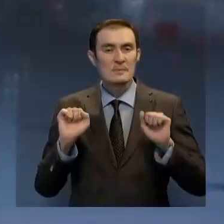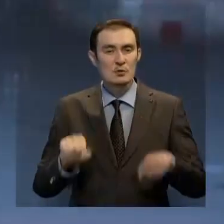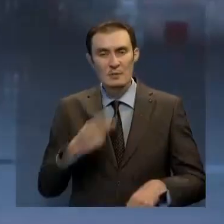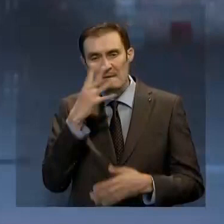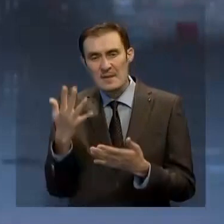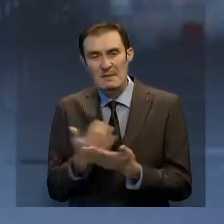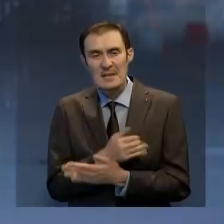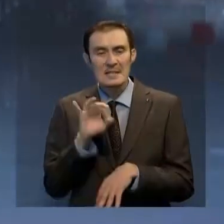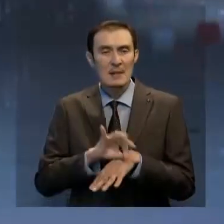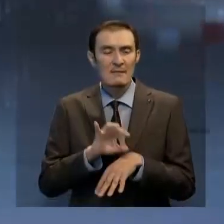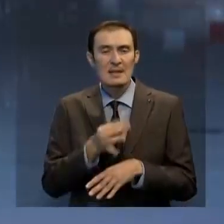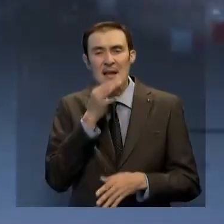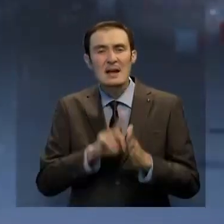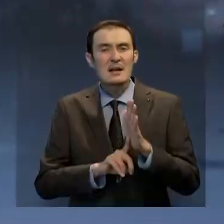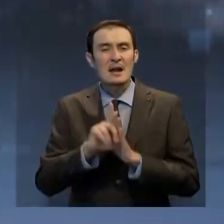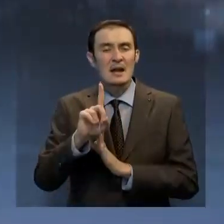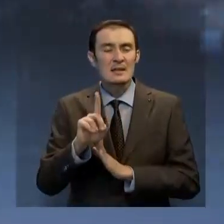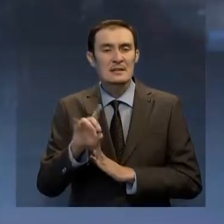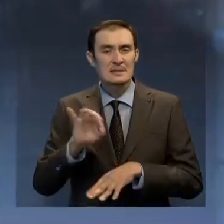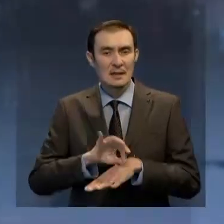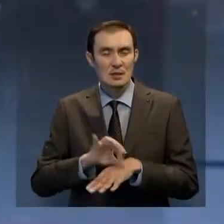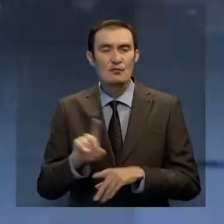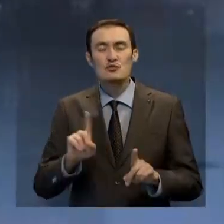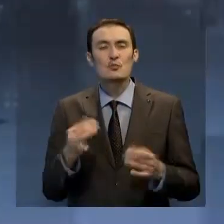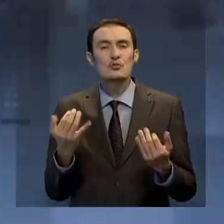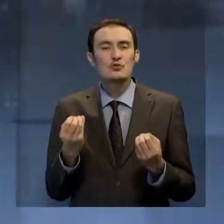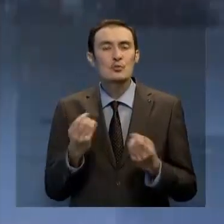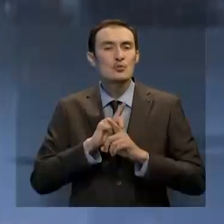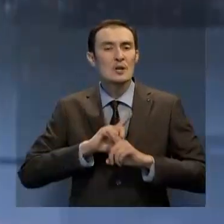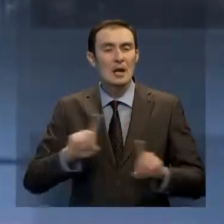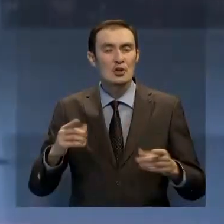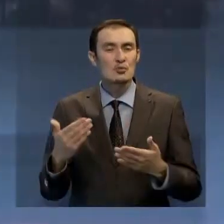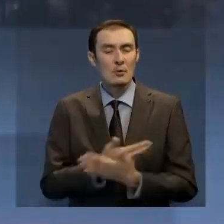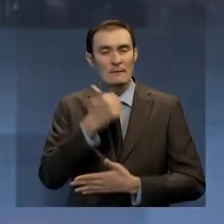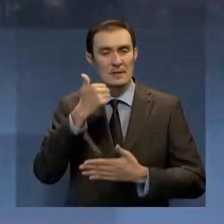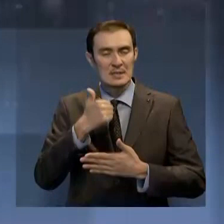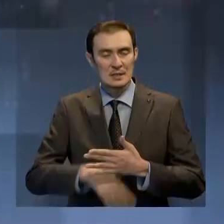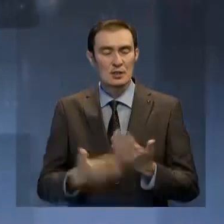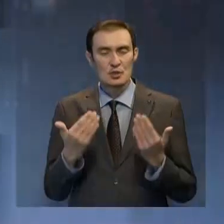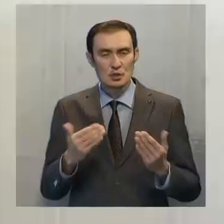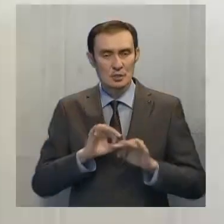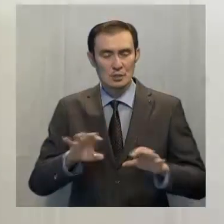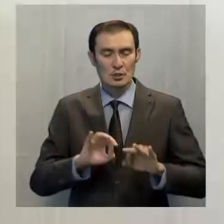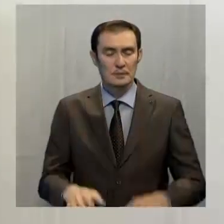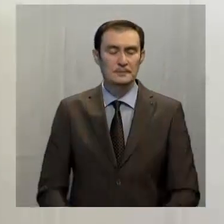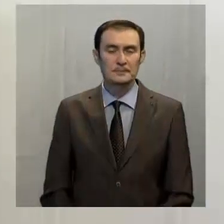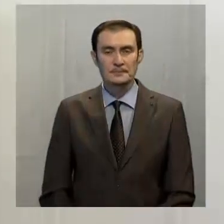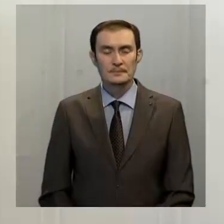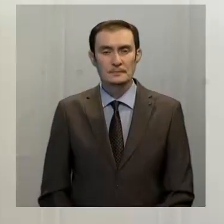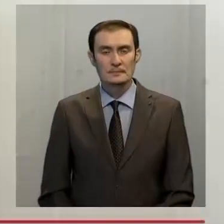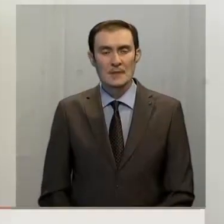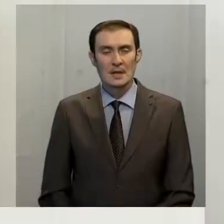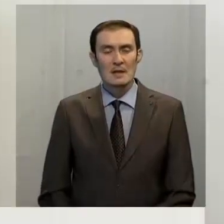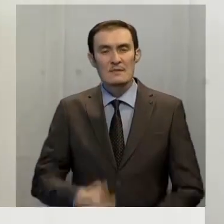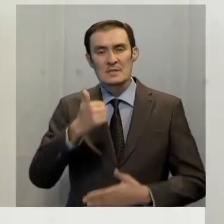способно выявлять заболевания на ранней стадии. В чем еще уникальность нового центра, расскажет Динара Жанбатырова.